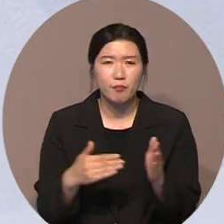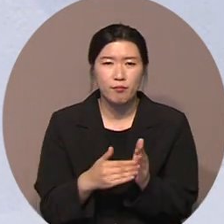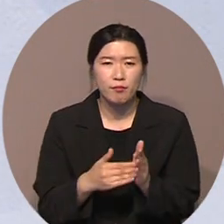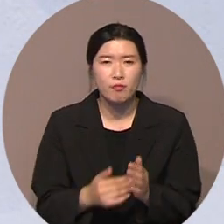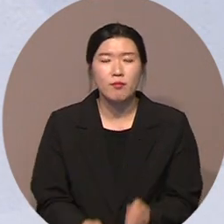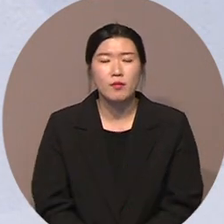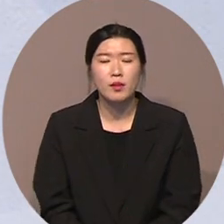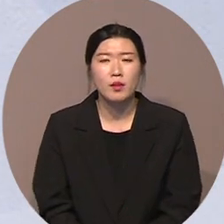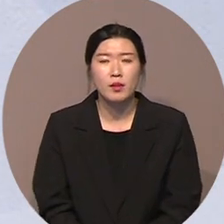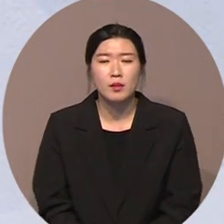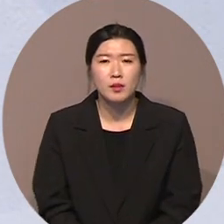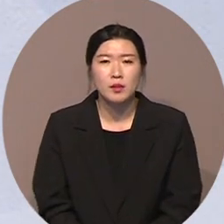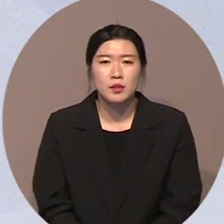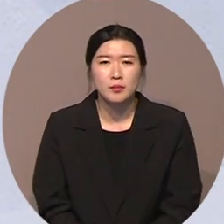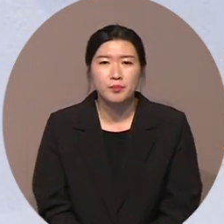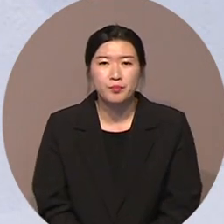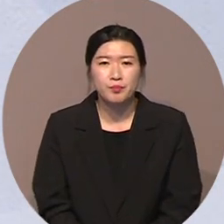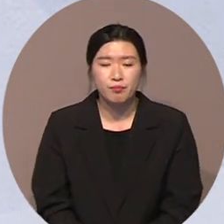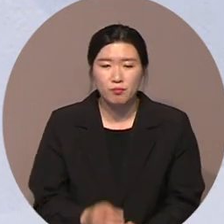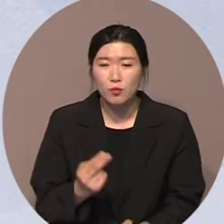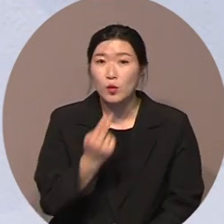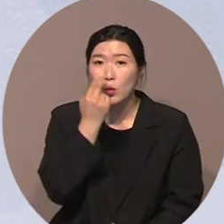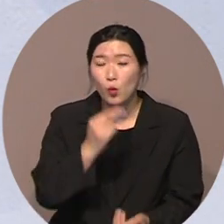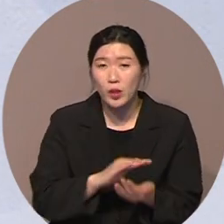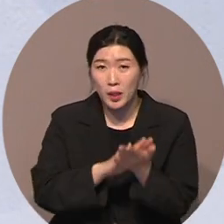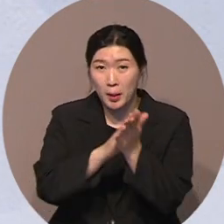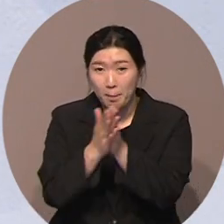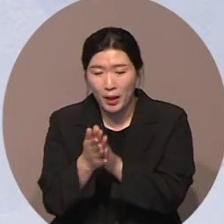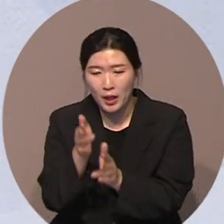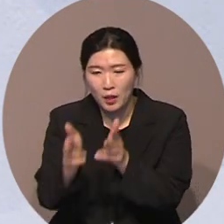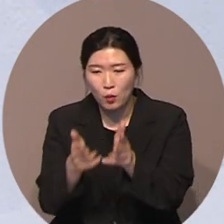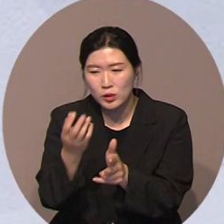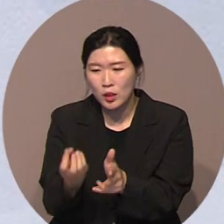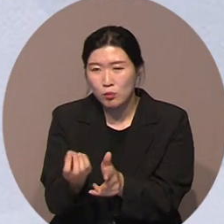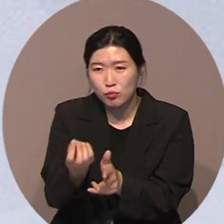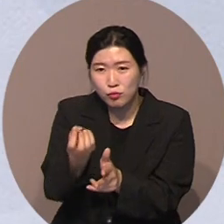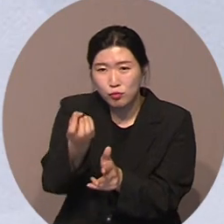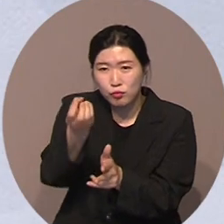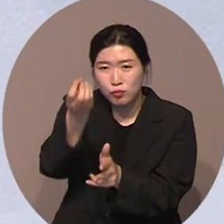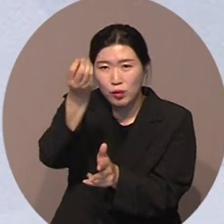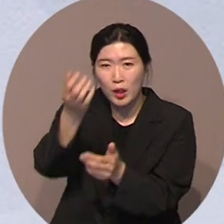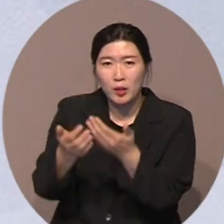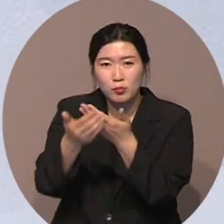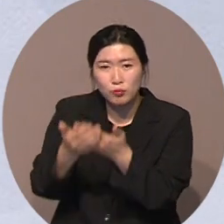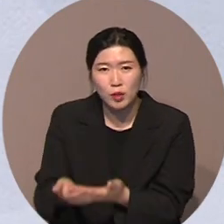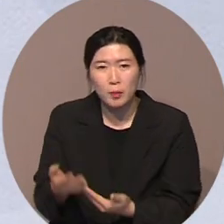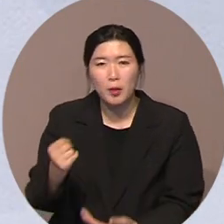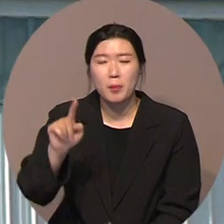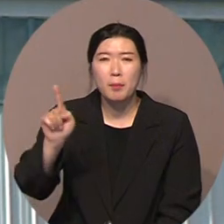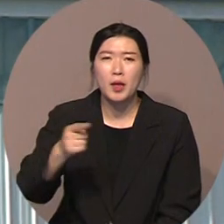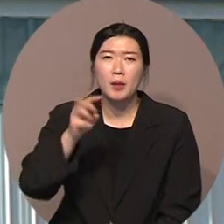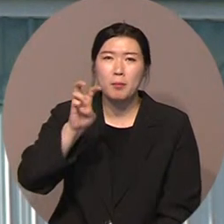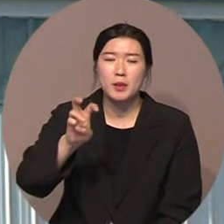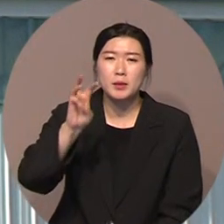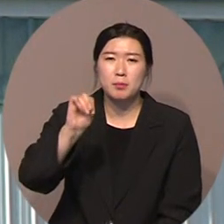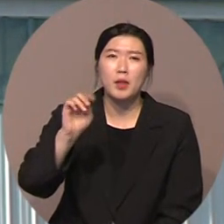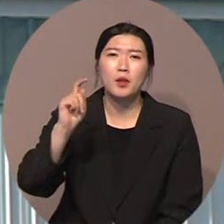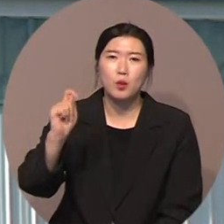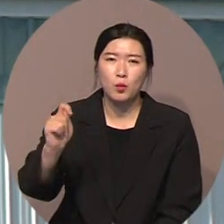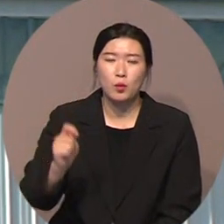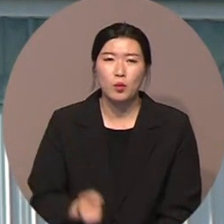현대OCI와 현대케미칼로 불법 배출하고 폐수 130만 톤은 굴뚝을 통해 대기로 배출한 혐의입니다.